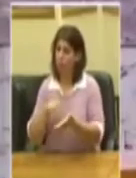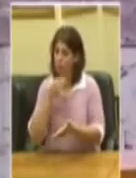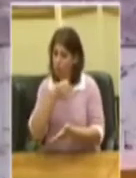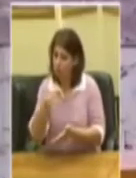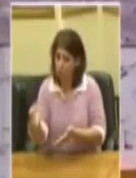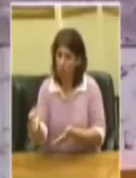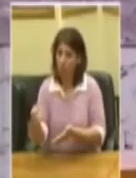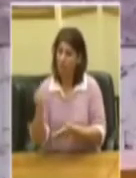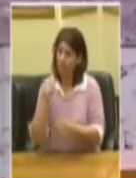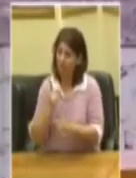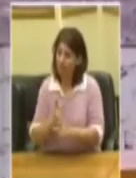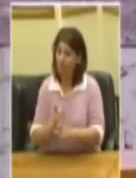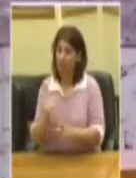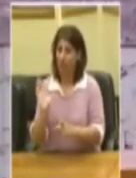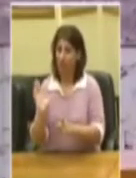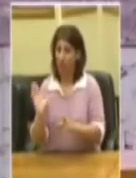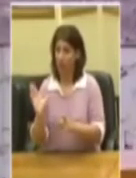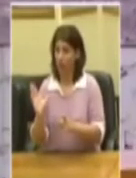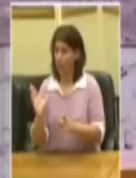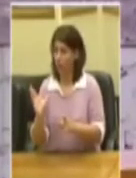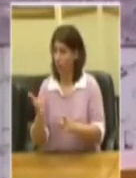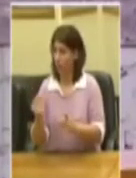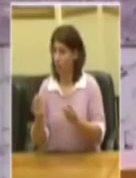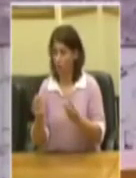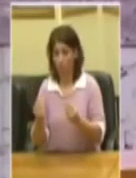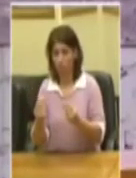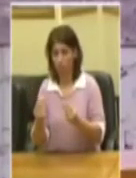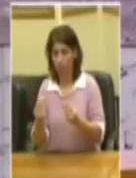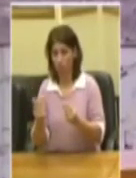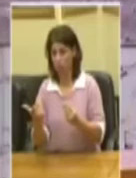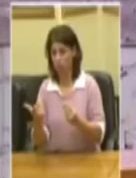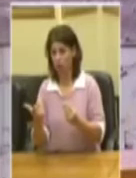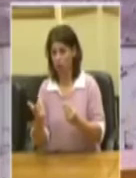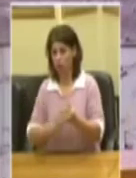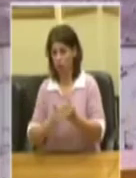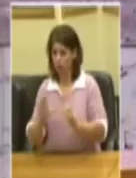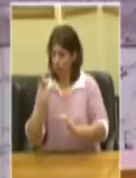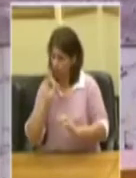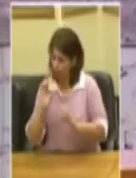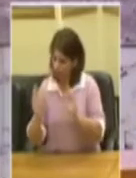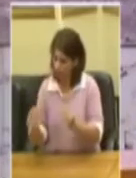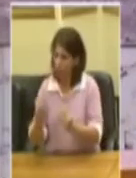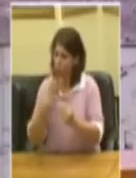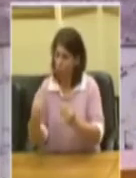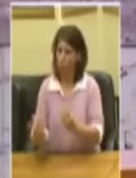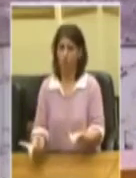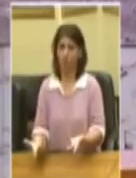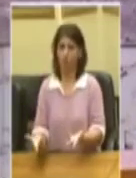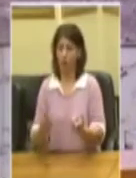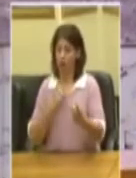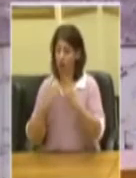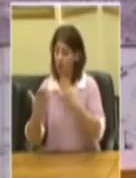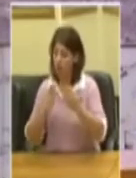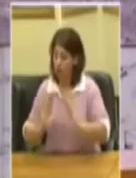ιδιαίτερα να είμαστε πάρα πολύ αψείς όταν μιλάνε κυρίες. Εντάξει. Να συνεννοούμαστε. Να